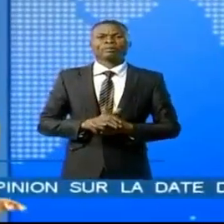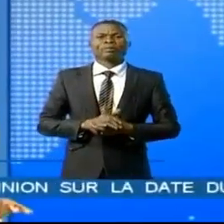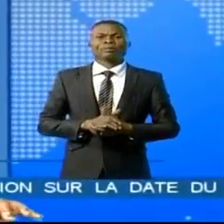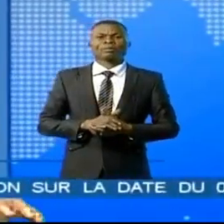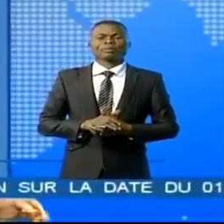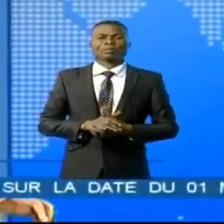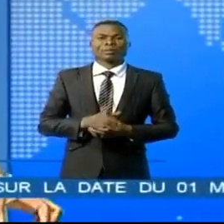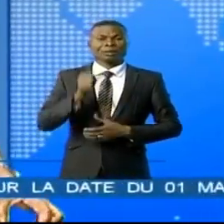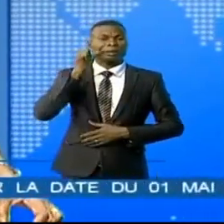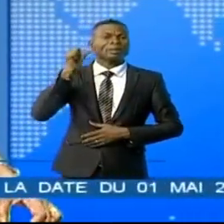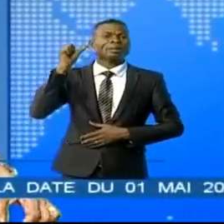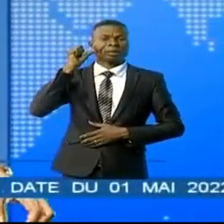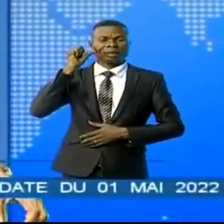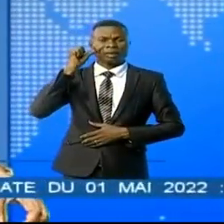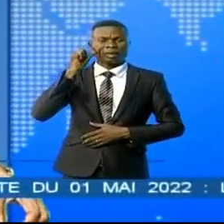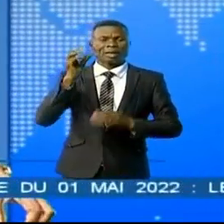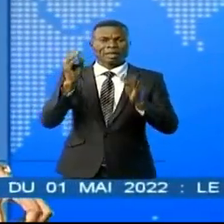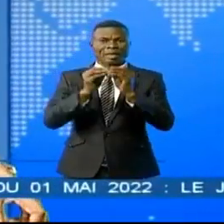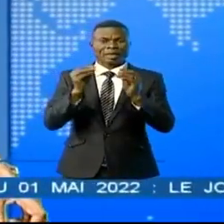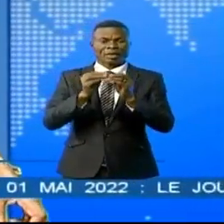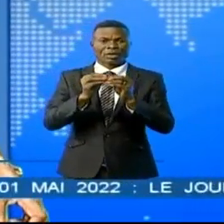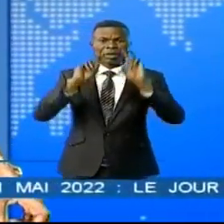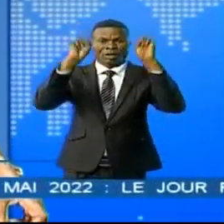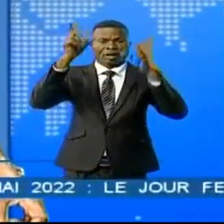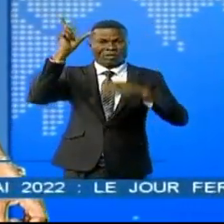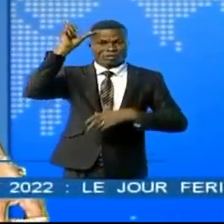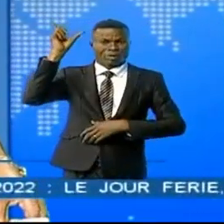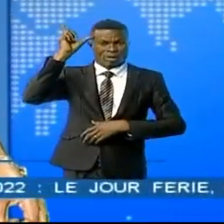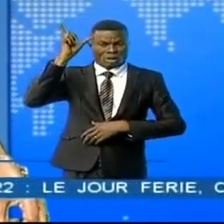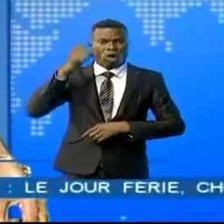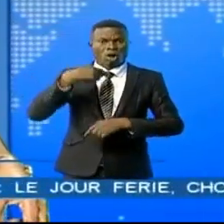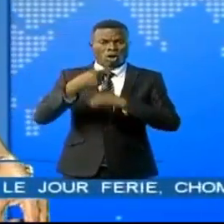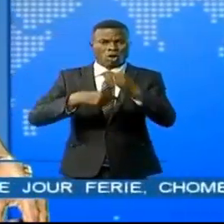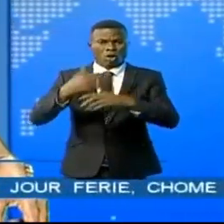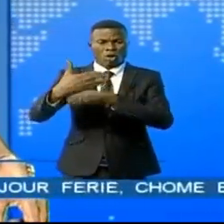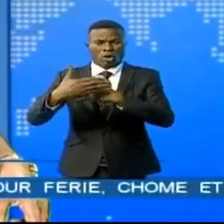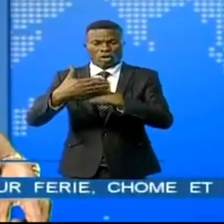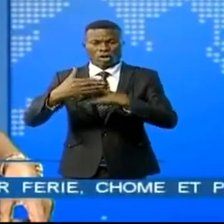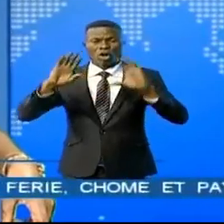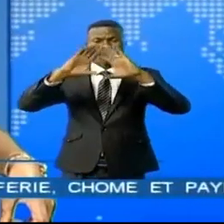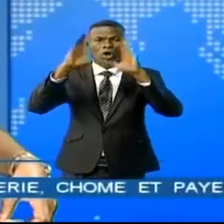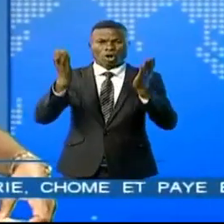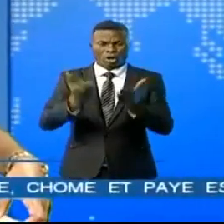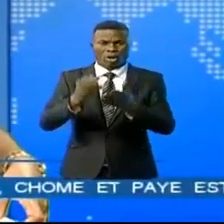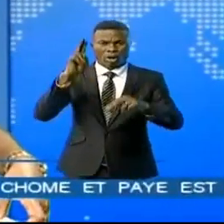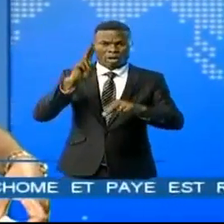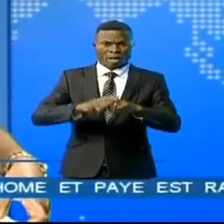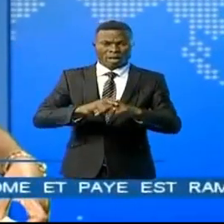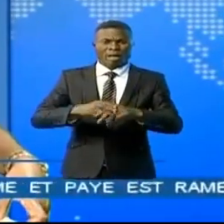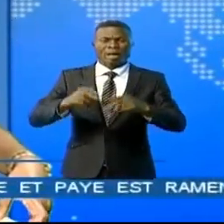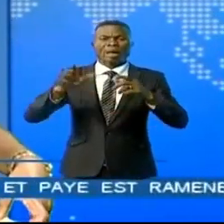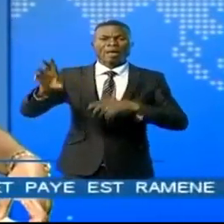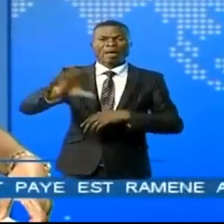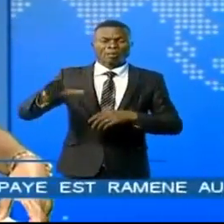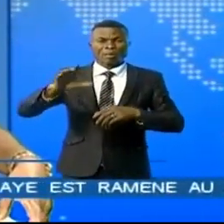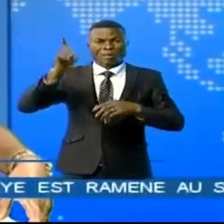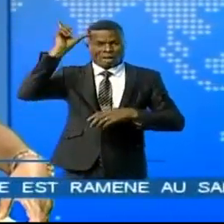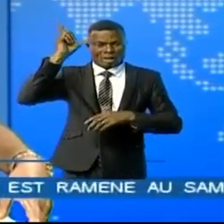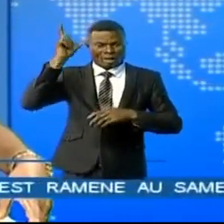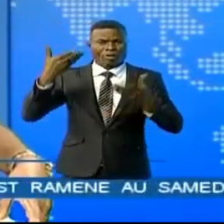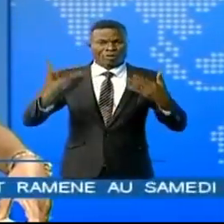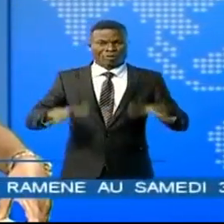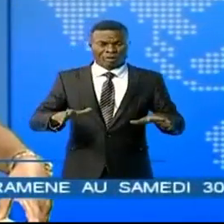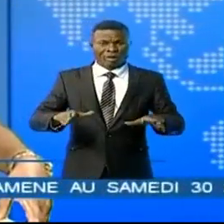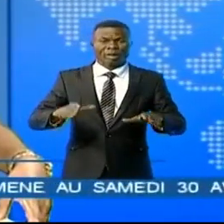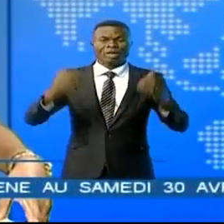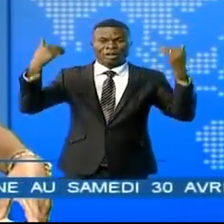C'est hier que la table ronde de Lubumbashi sur le rapprochement des communautés vivant dans le Grand Katanga s'est clôturée. Les